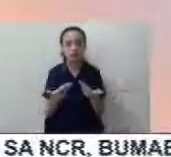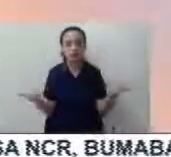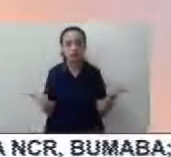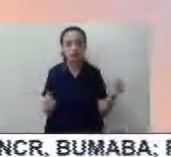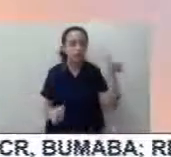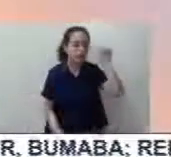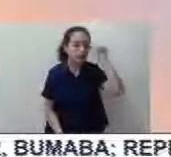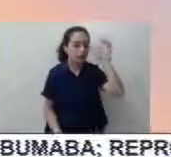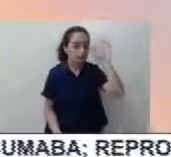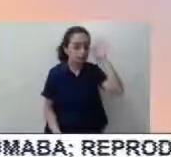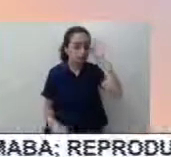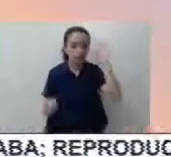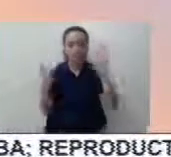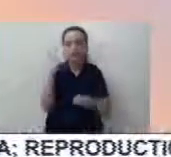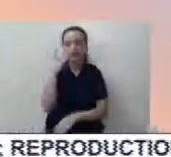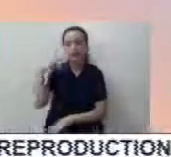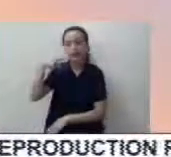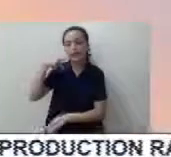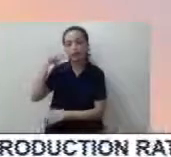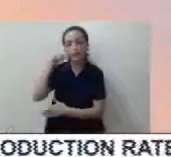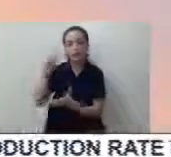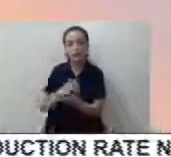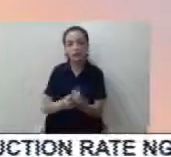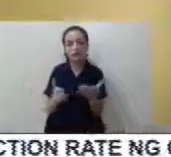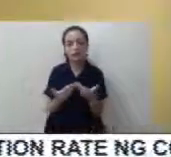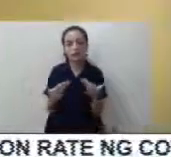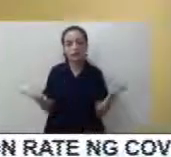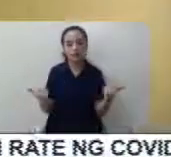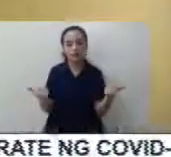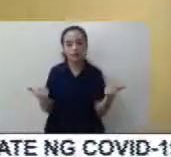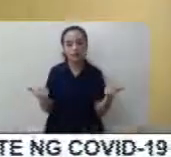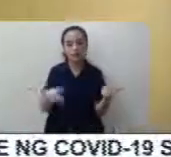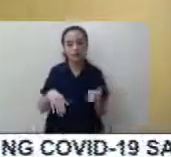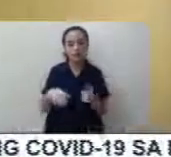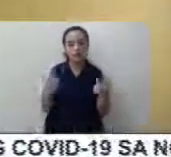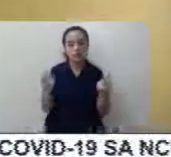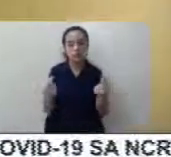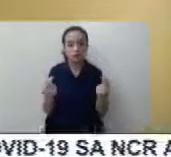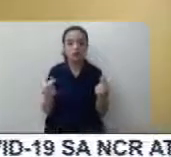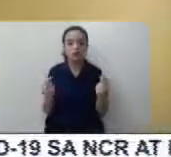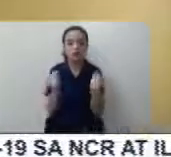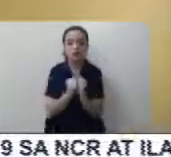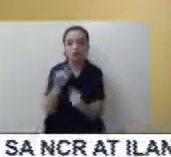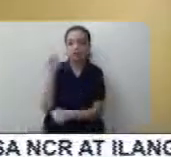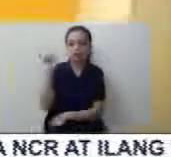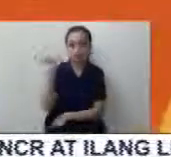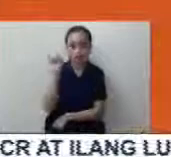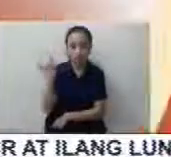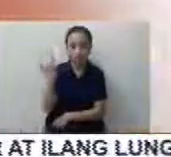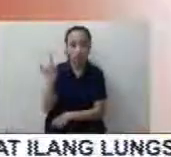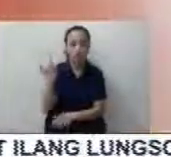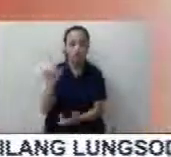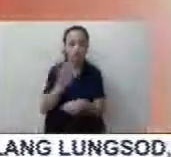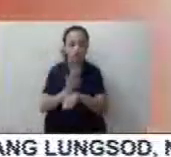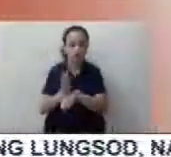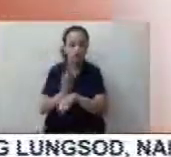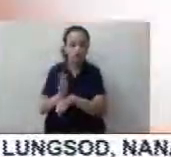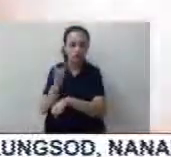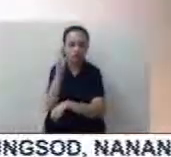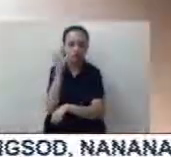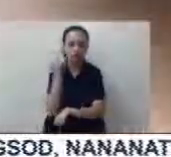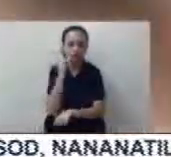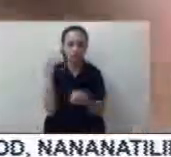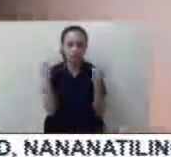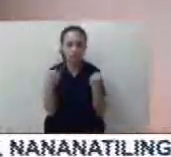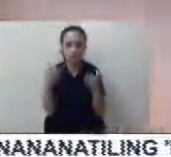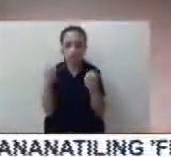Cindy. No naman ang sagot niya sa ilan pang nagtatanong kung may katotohanan ngang ang paratang sa kanya. Sa kabilang